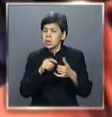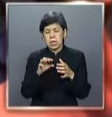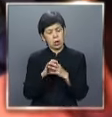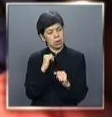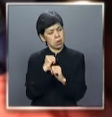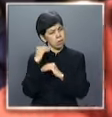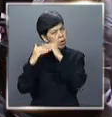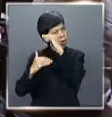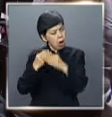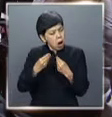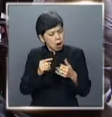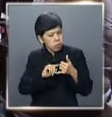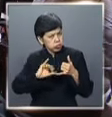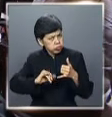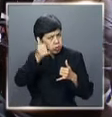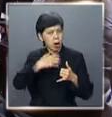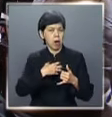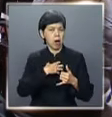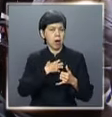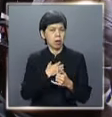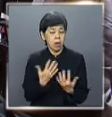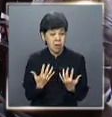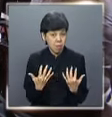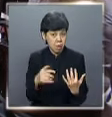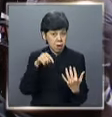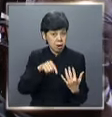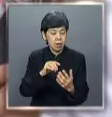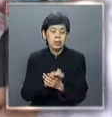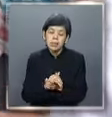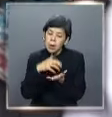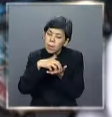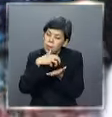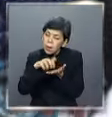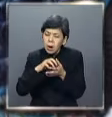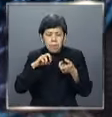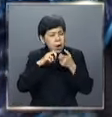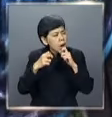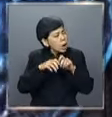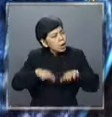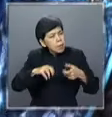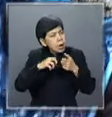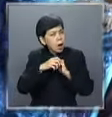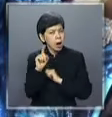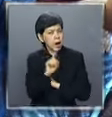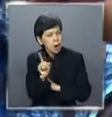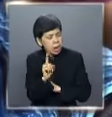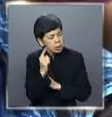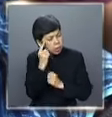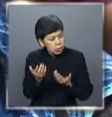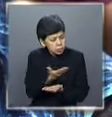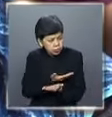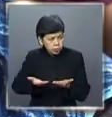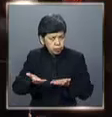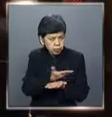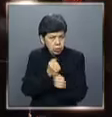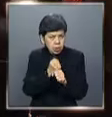การพัฒนาเด็กเร่ร่อนโดยในเวทีนี้จัดขึ้นเพื่อนำประเด็นปัญหาต่างๆของเด็กเร่ร่อนเข้ามาร่วมพูดคุยกับ